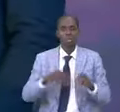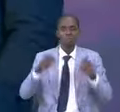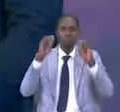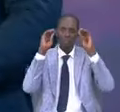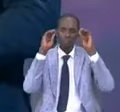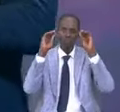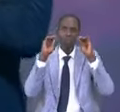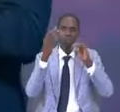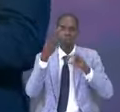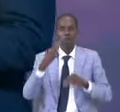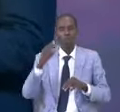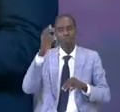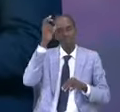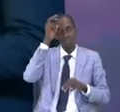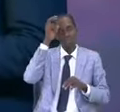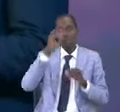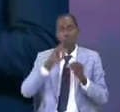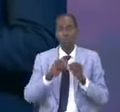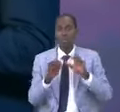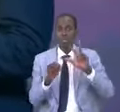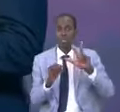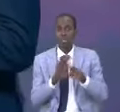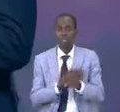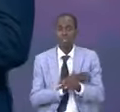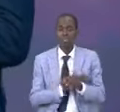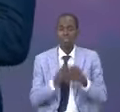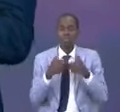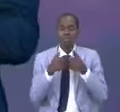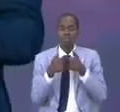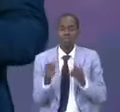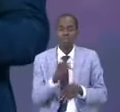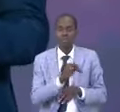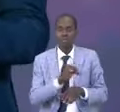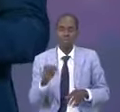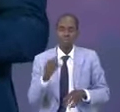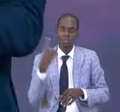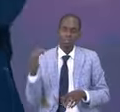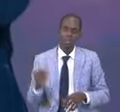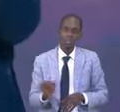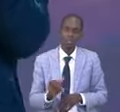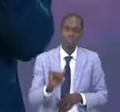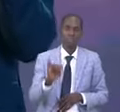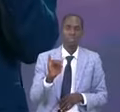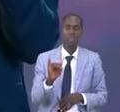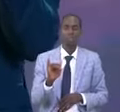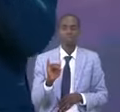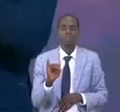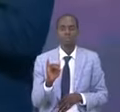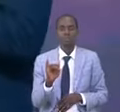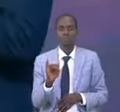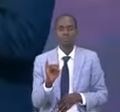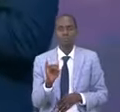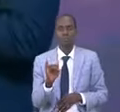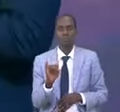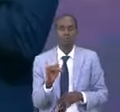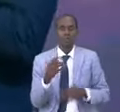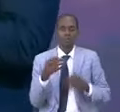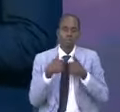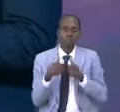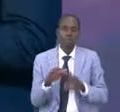perdre l'éternité avec le serre pour toujours perdre l'éternité avec le Seigneur pour